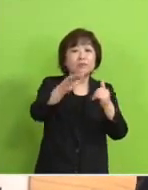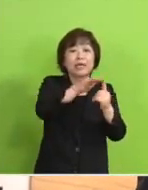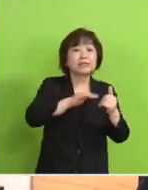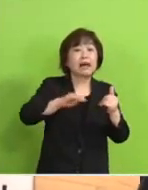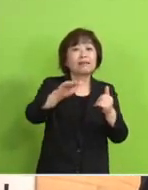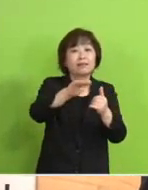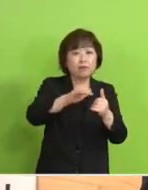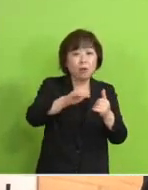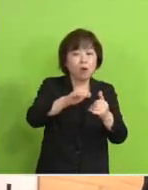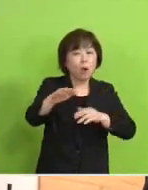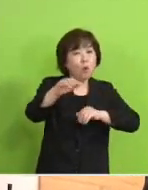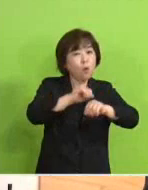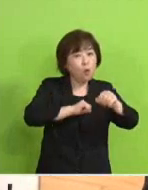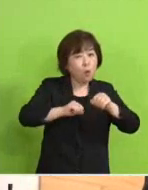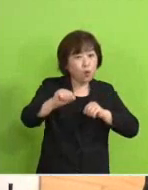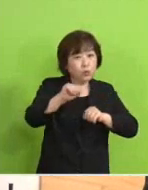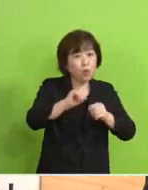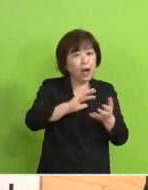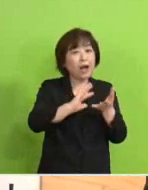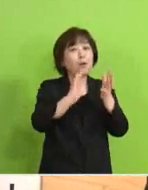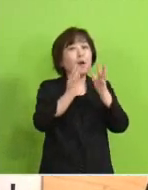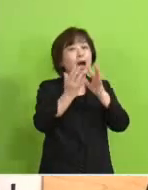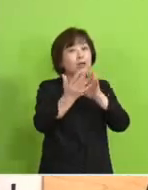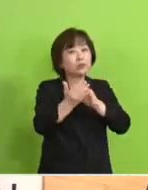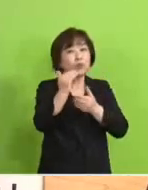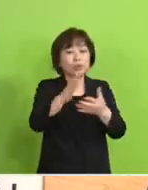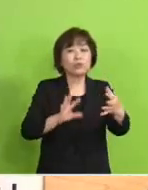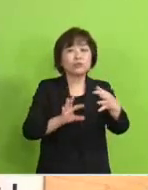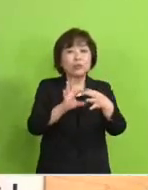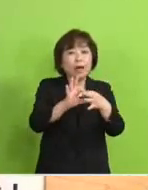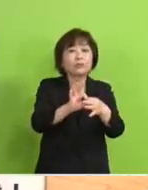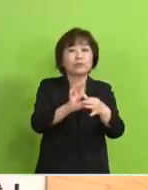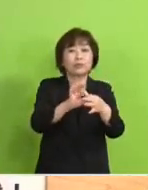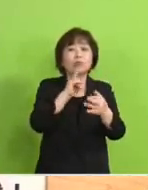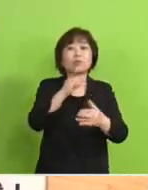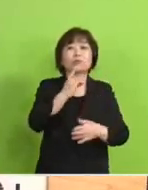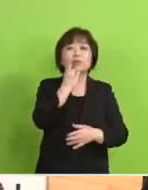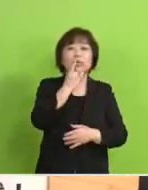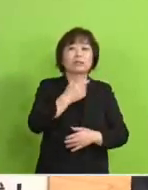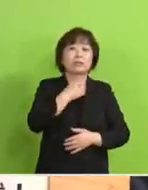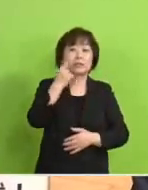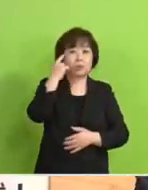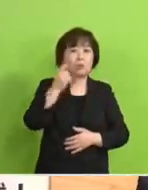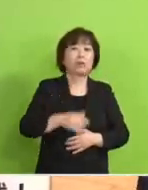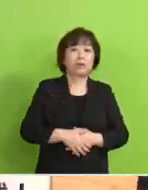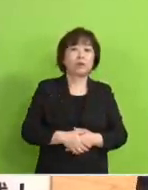の行動変容につながることを期待したいと思っています。